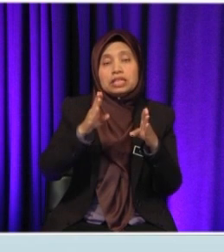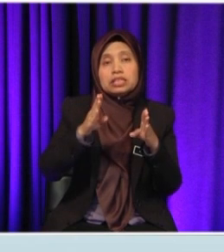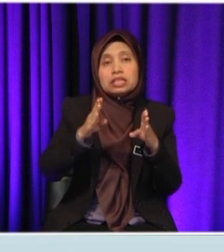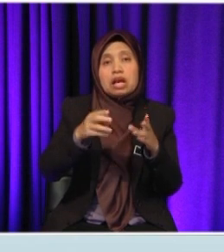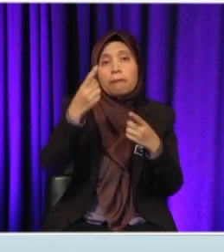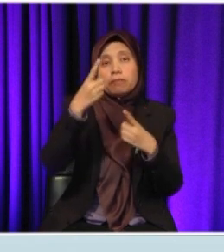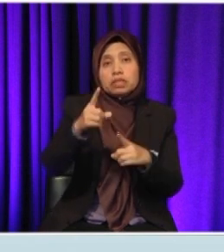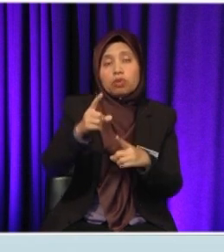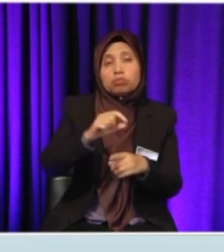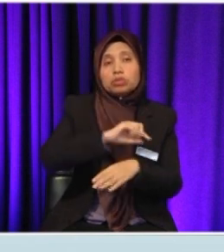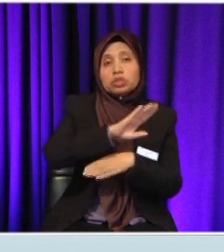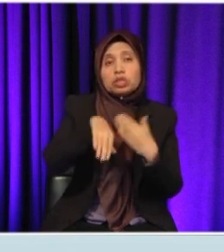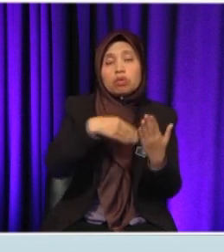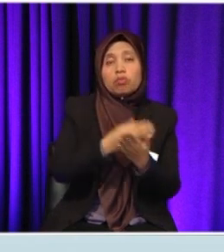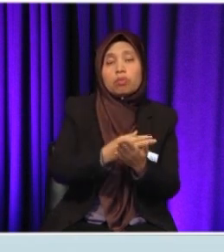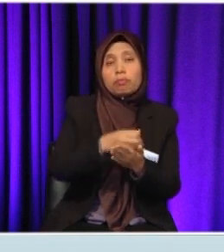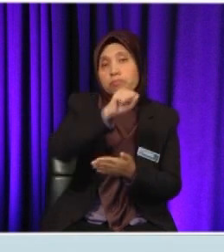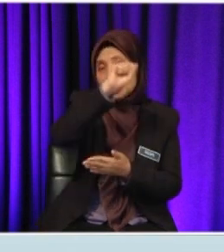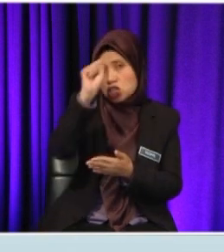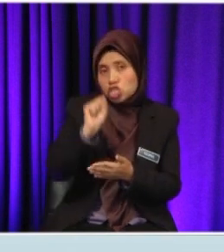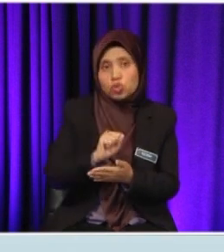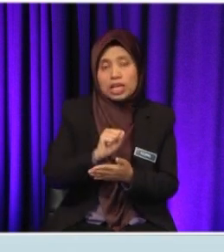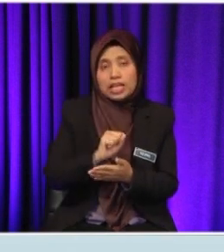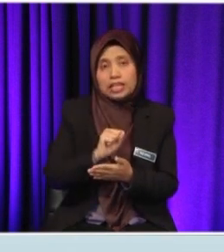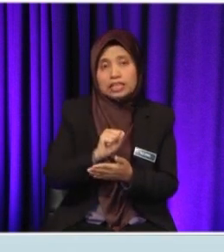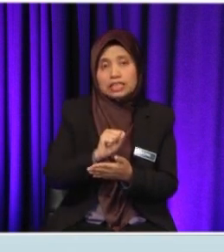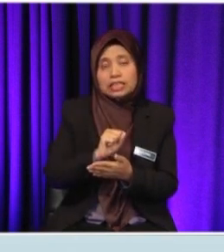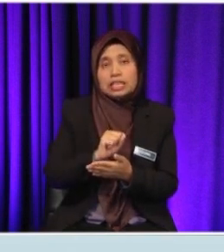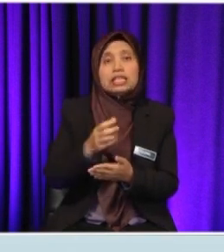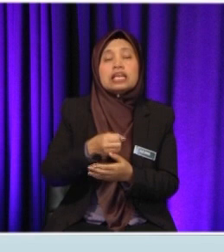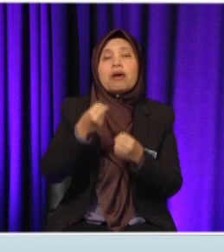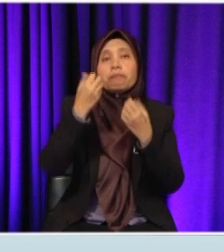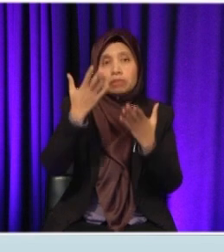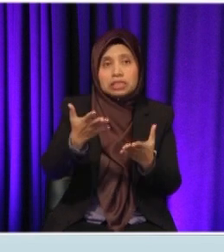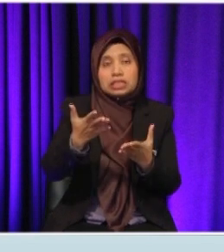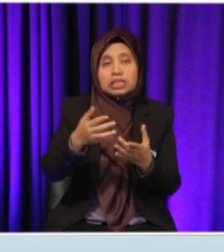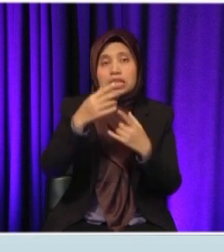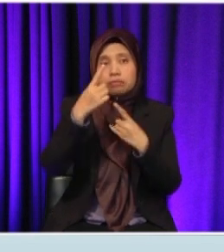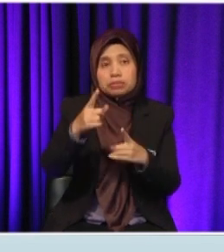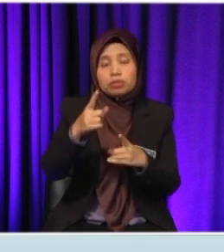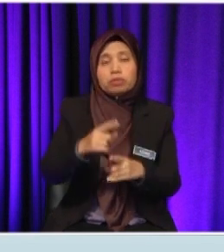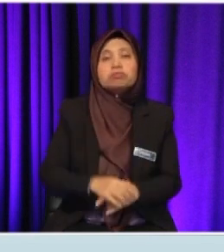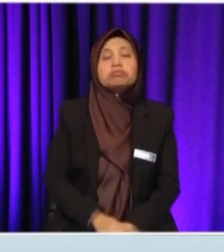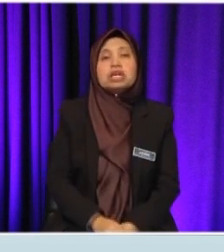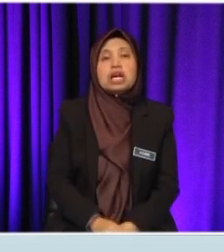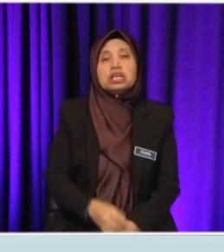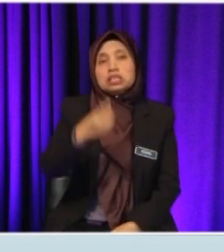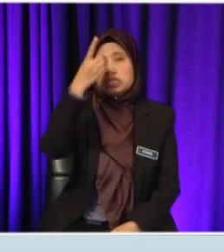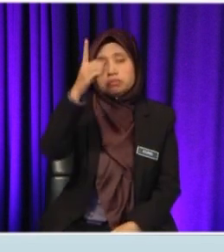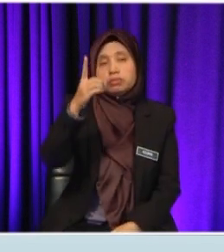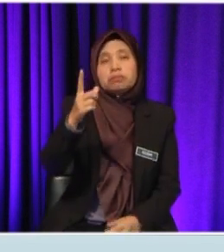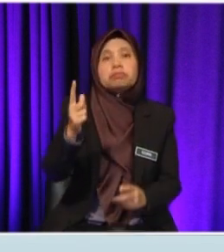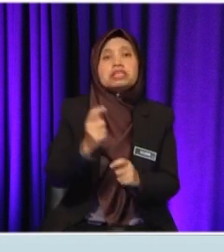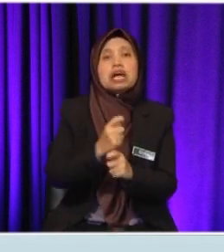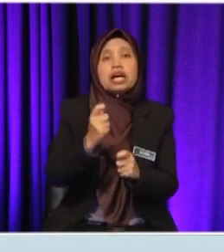persoalan. Maknanya disoal oleh wartawan dan peguam tersebut menyatakan. Menjawab. Okey. Demi pertahan hak